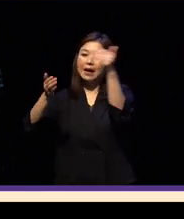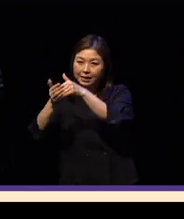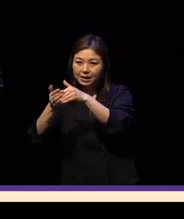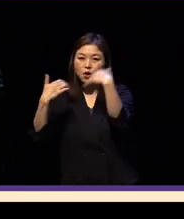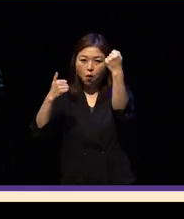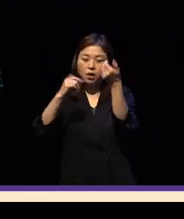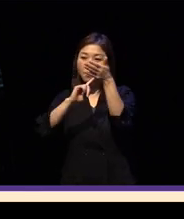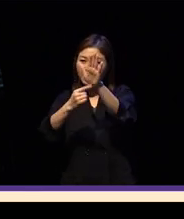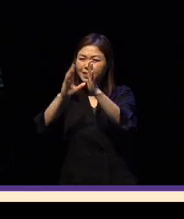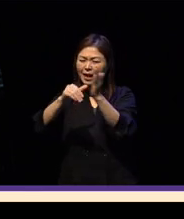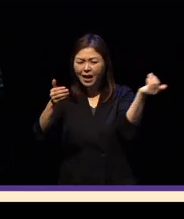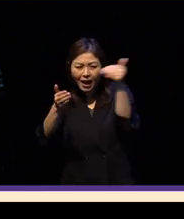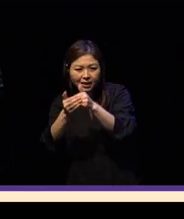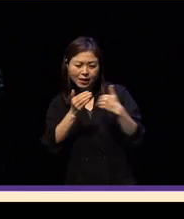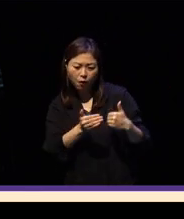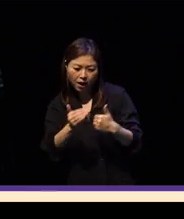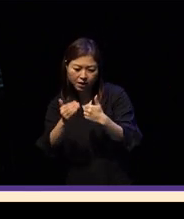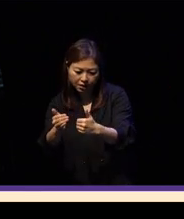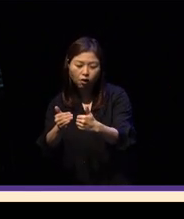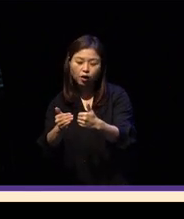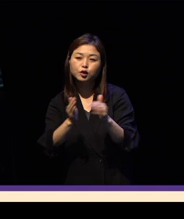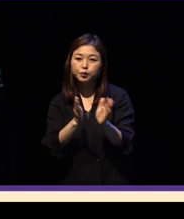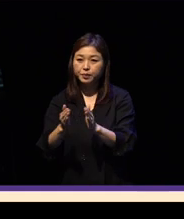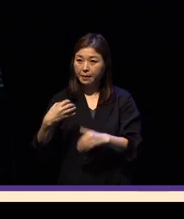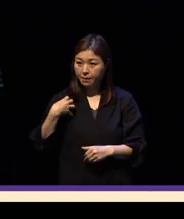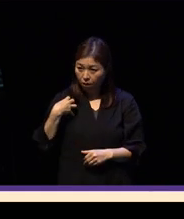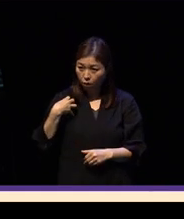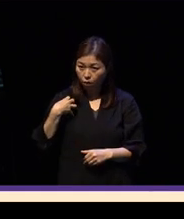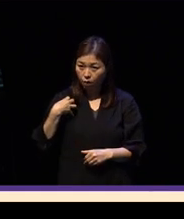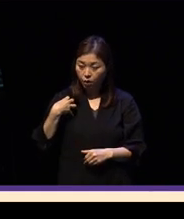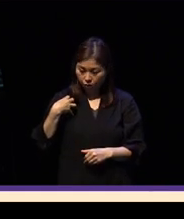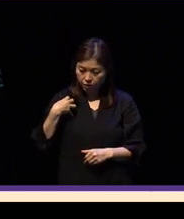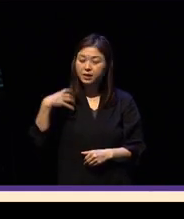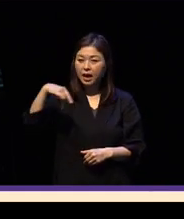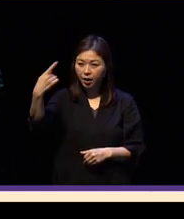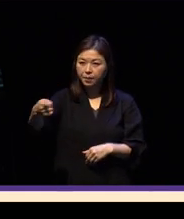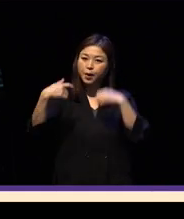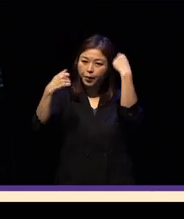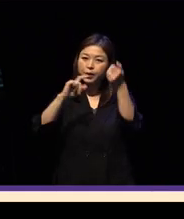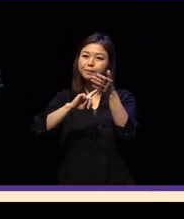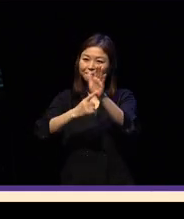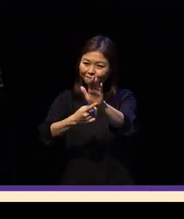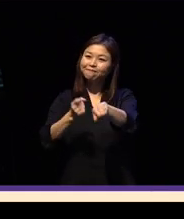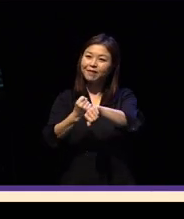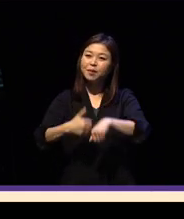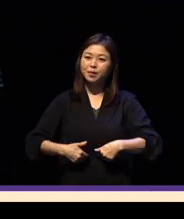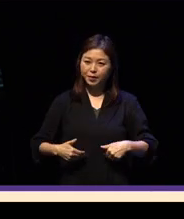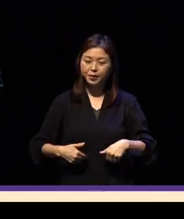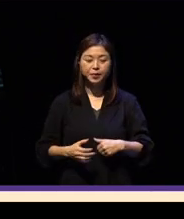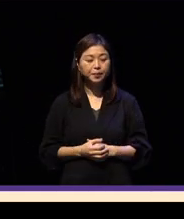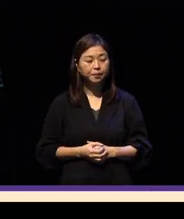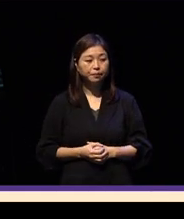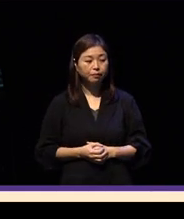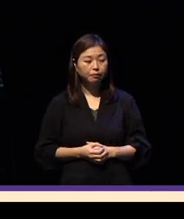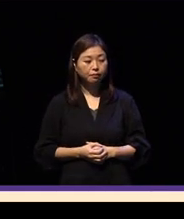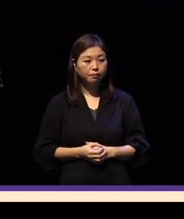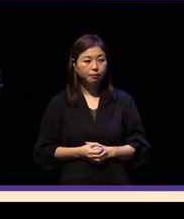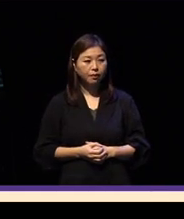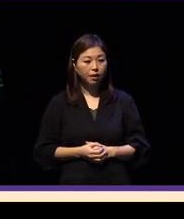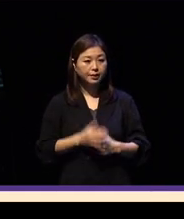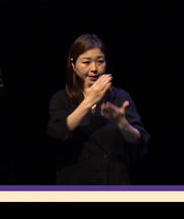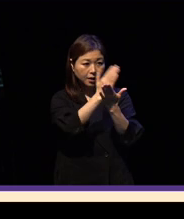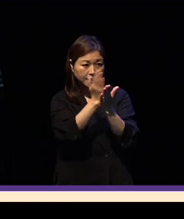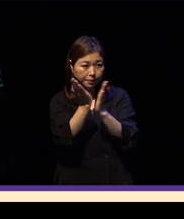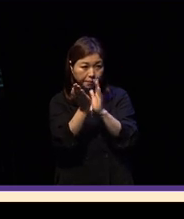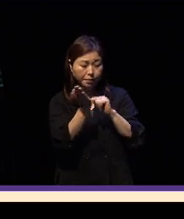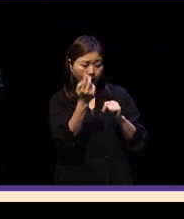순간까지 작품의 과정들을 준비해 주시고 그 이후에 공연을 진행해 주시면 됩니다. 그 세부 장르별